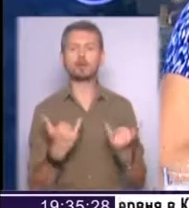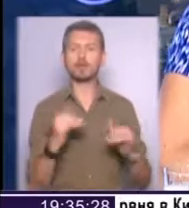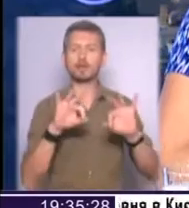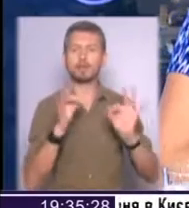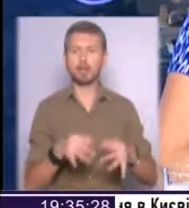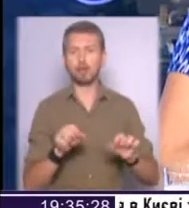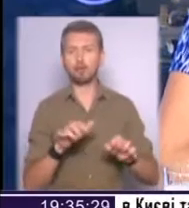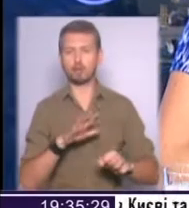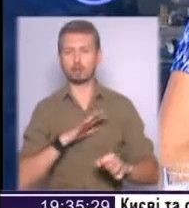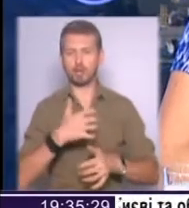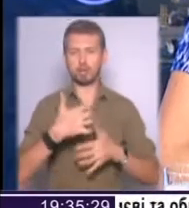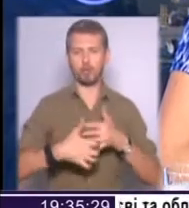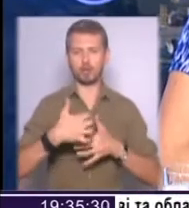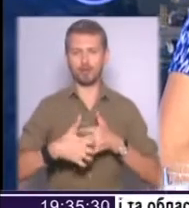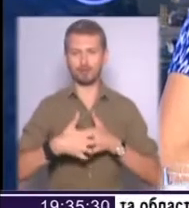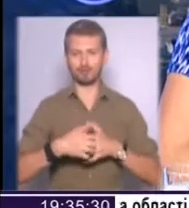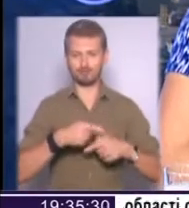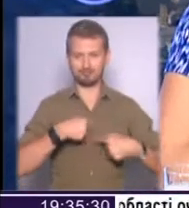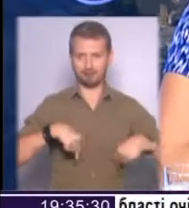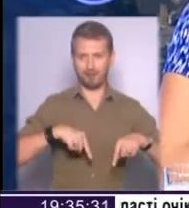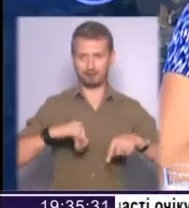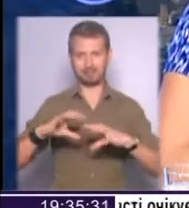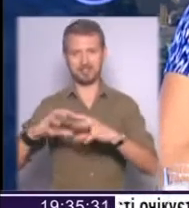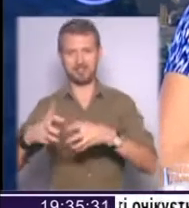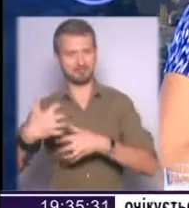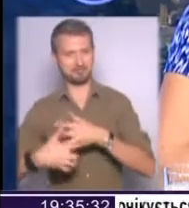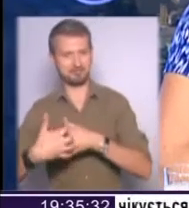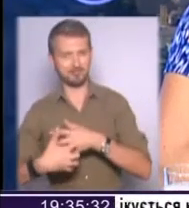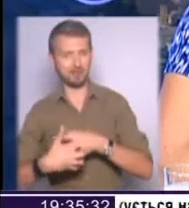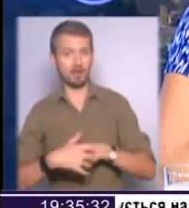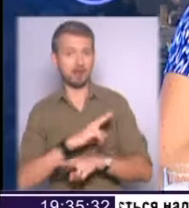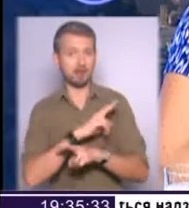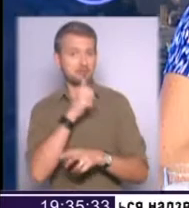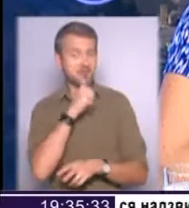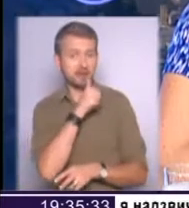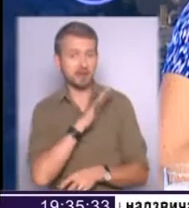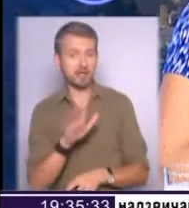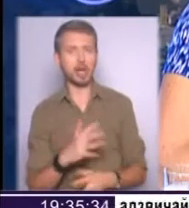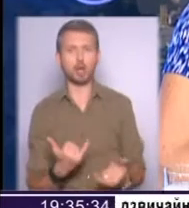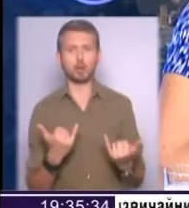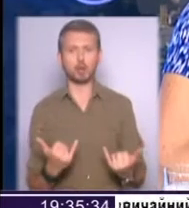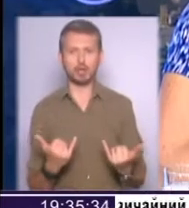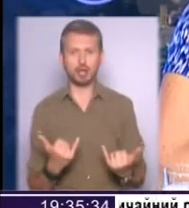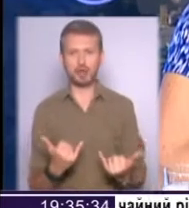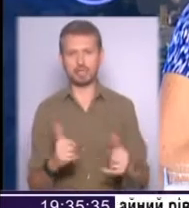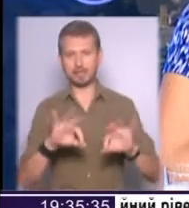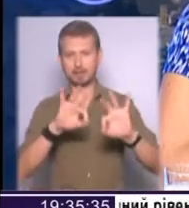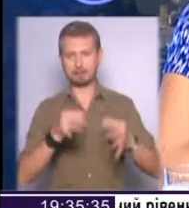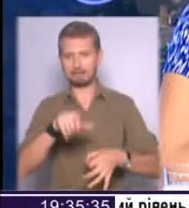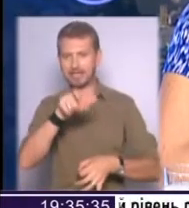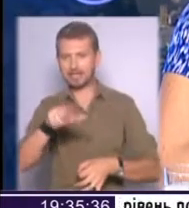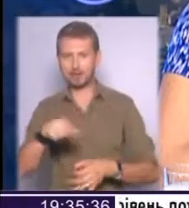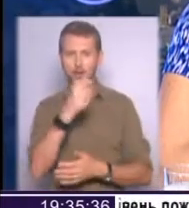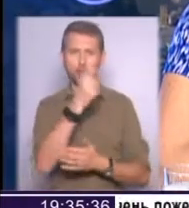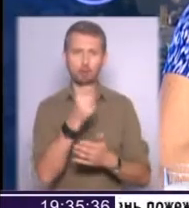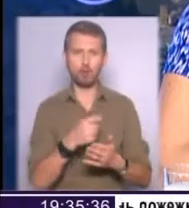тим посередником між нами і світом, тому що ні для кого не секрет, що сучасні митці,